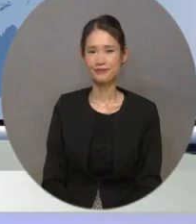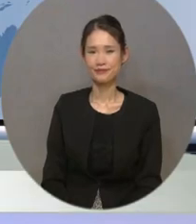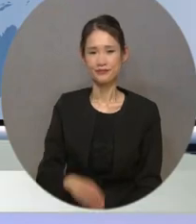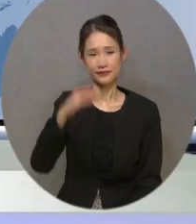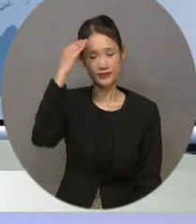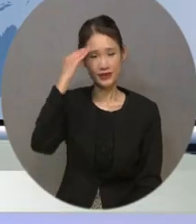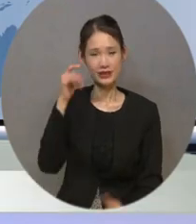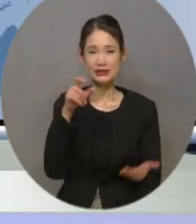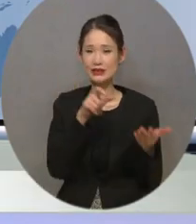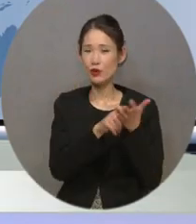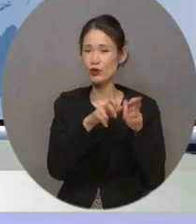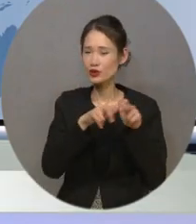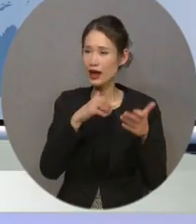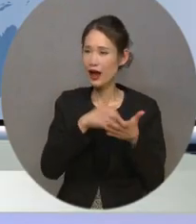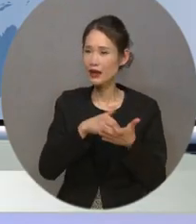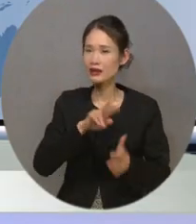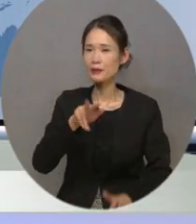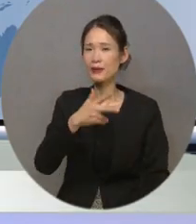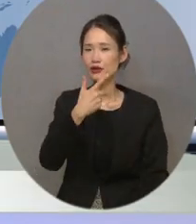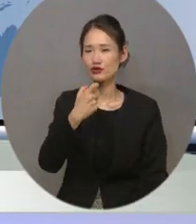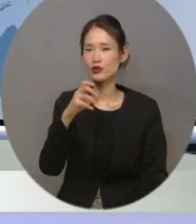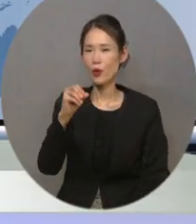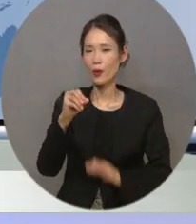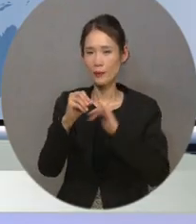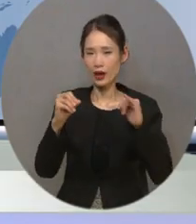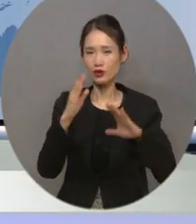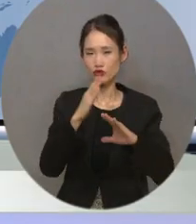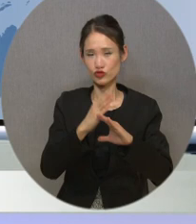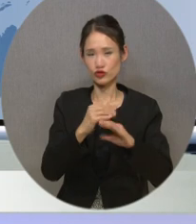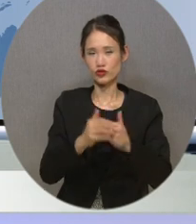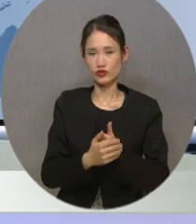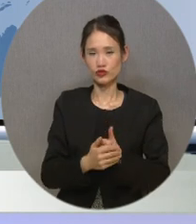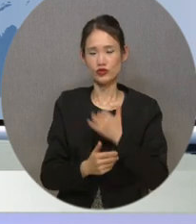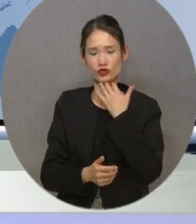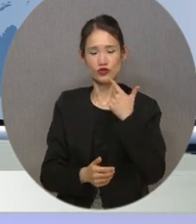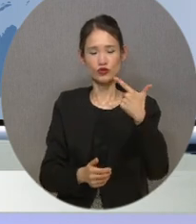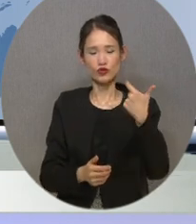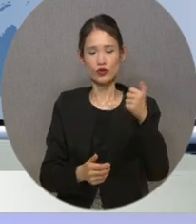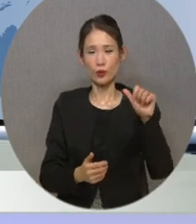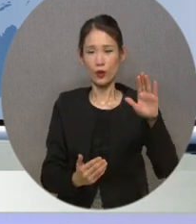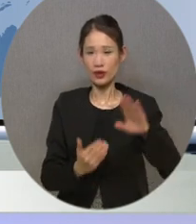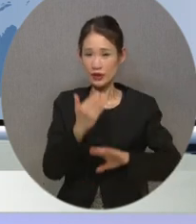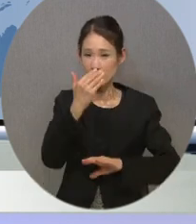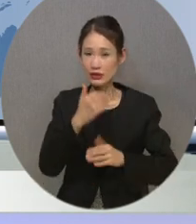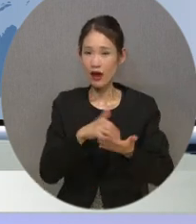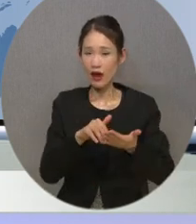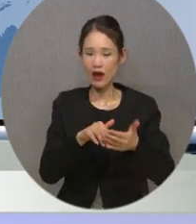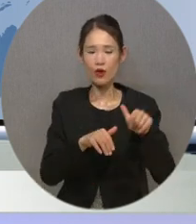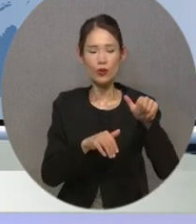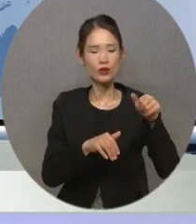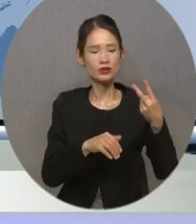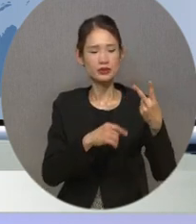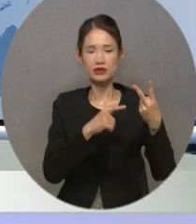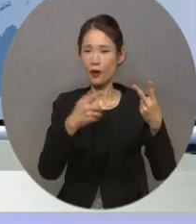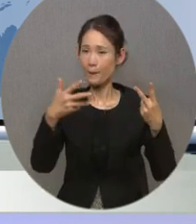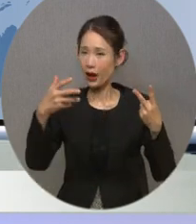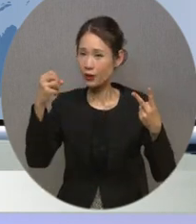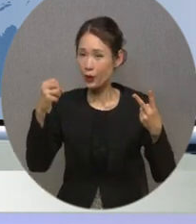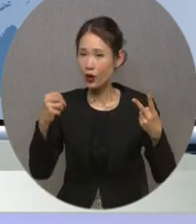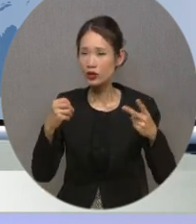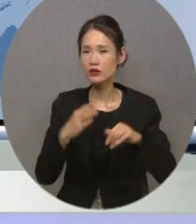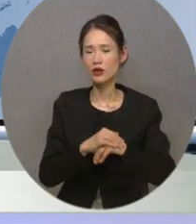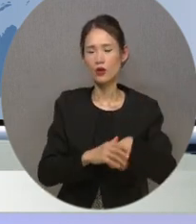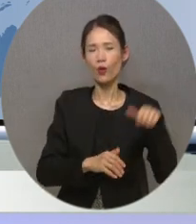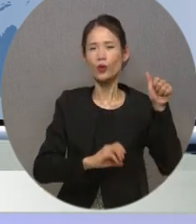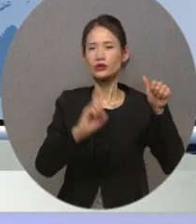우리나라 등록장애인 약 265만 명 중 65세 이상 비율은 52.8%, 이 절반이